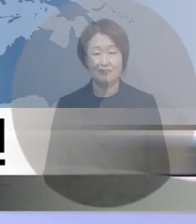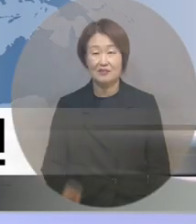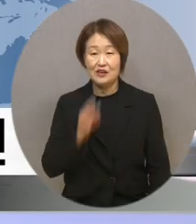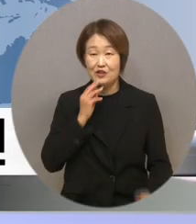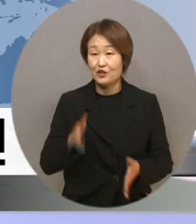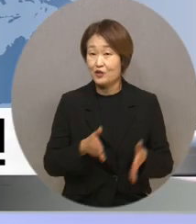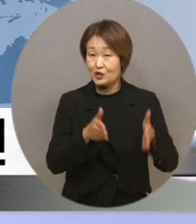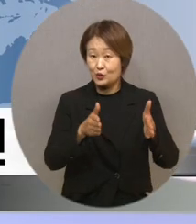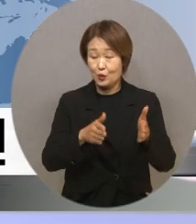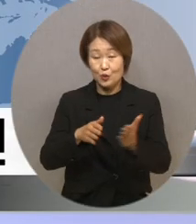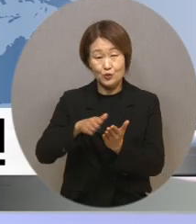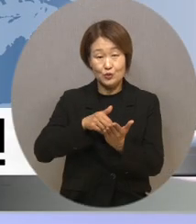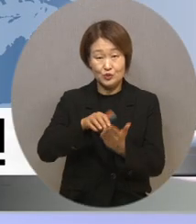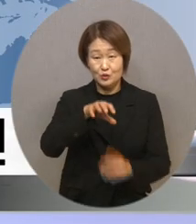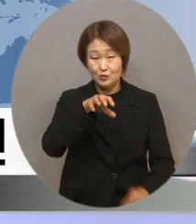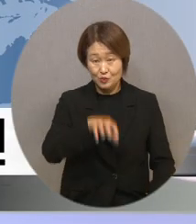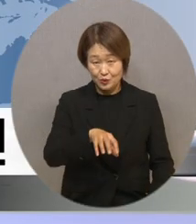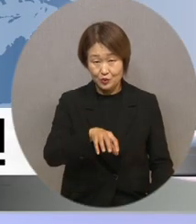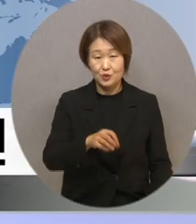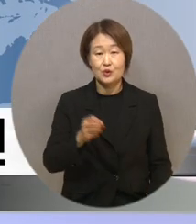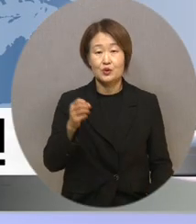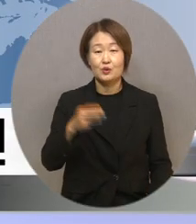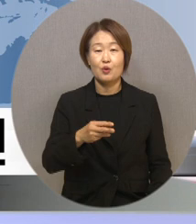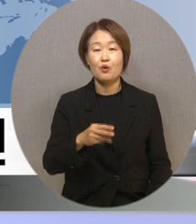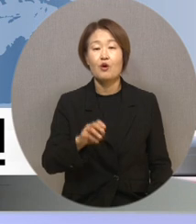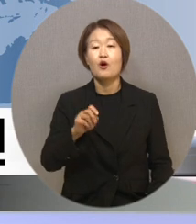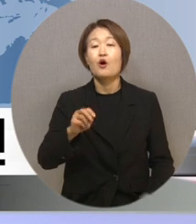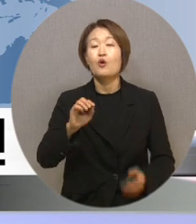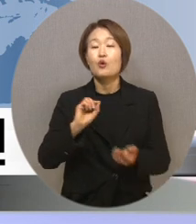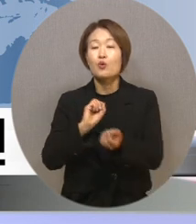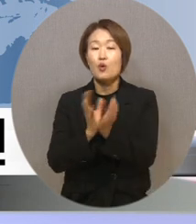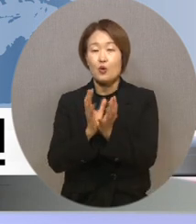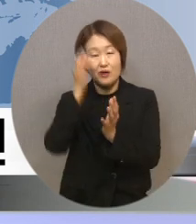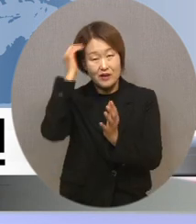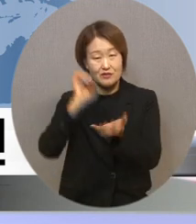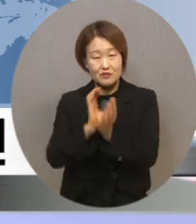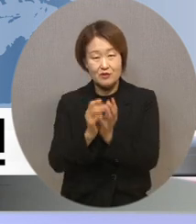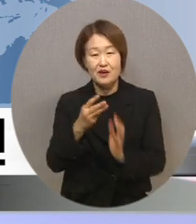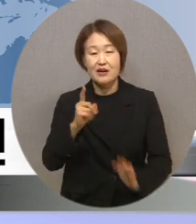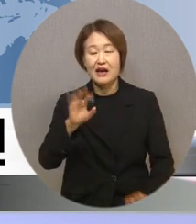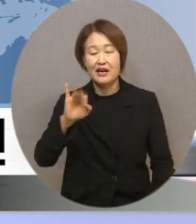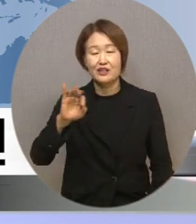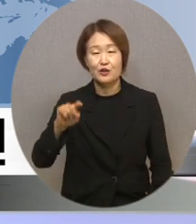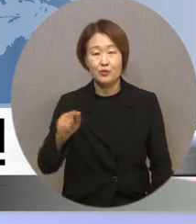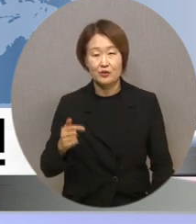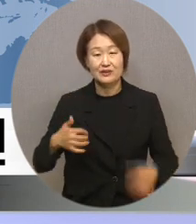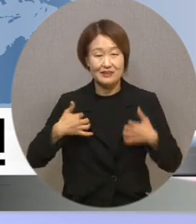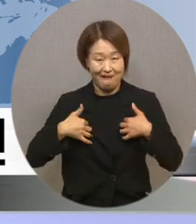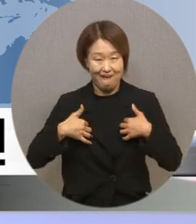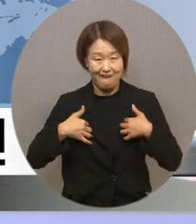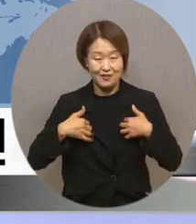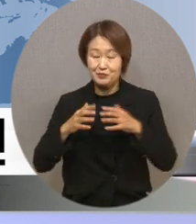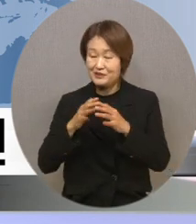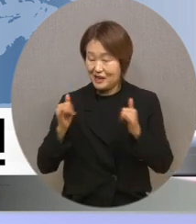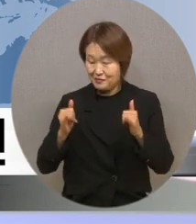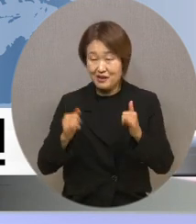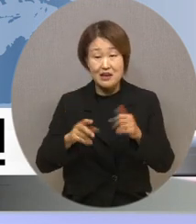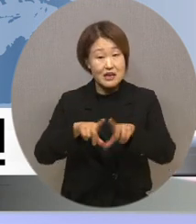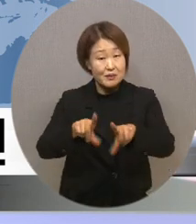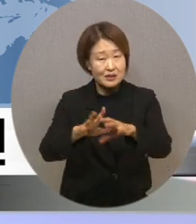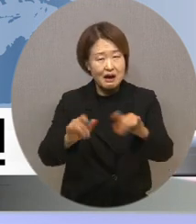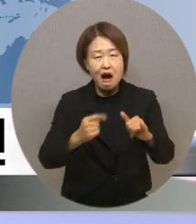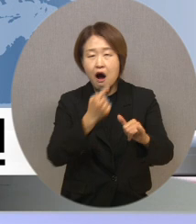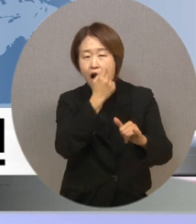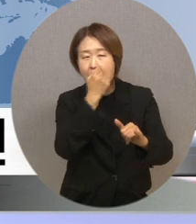경기도 동두천시와 무궁화 라이온스 클럽이 복지 사각지대에 놓인 시민들을 위한 시력 보존 사업을 펼치고